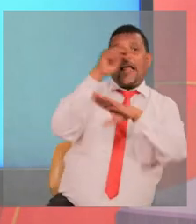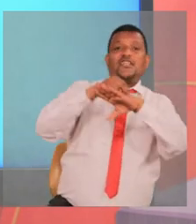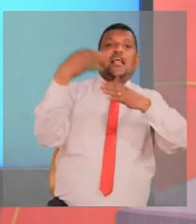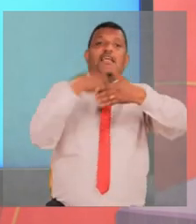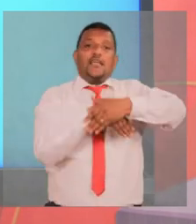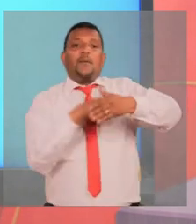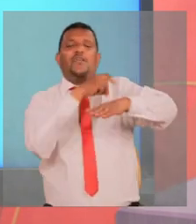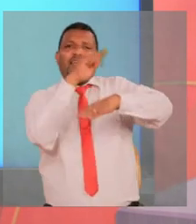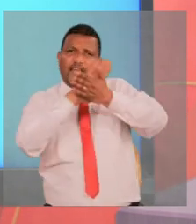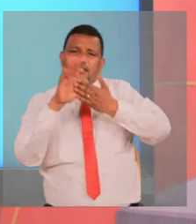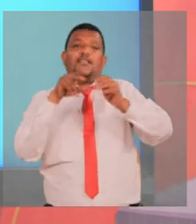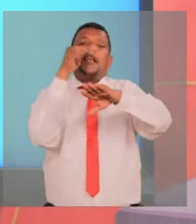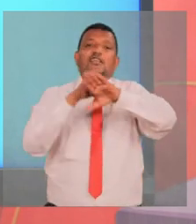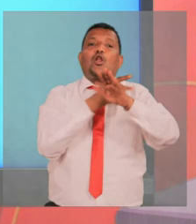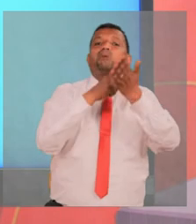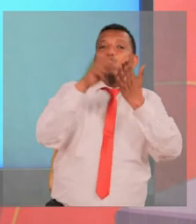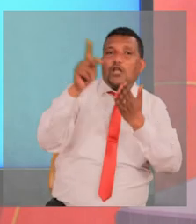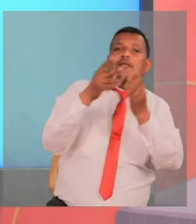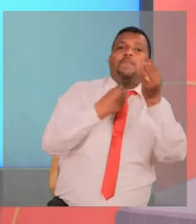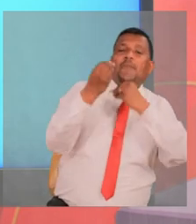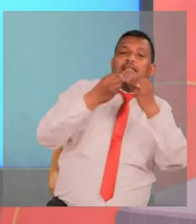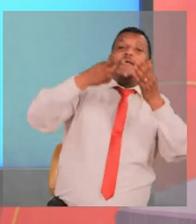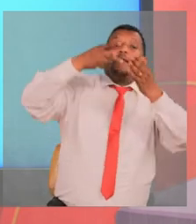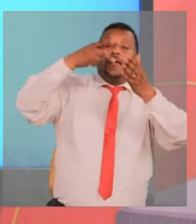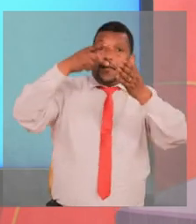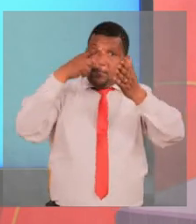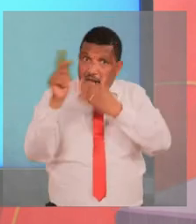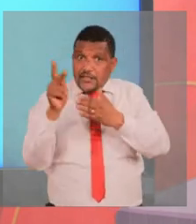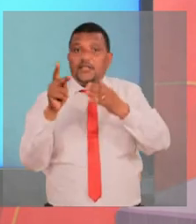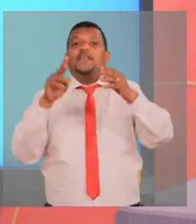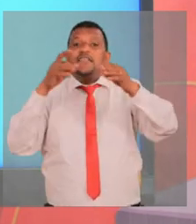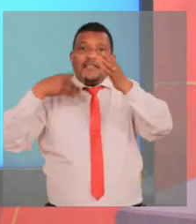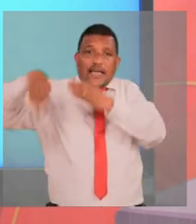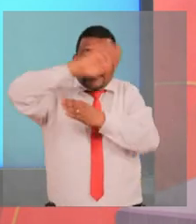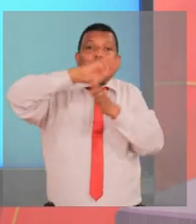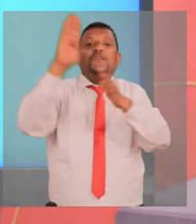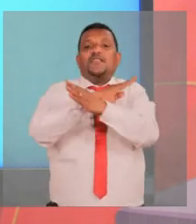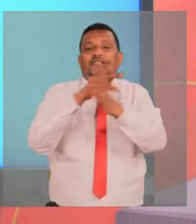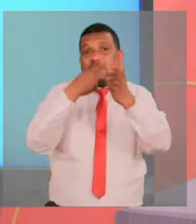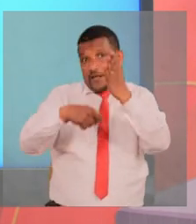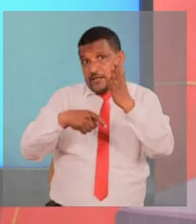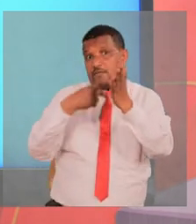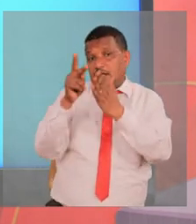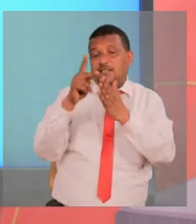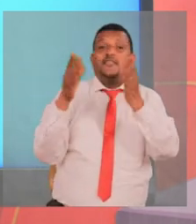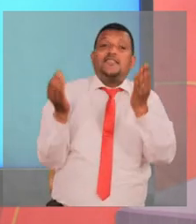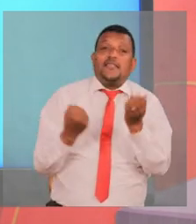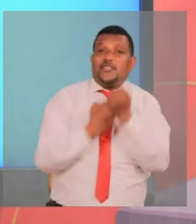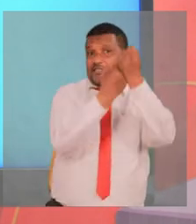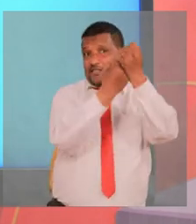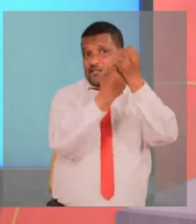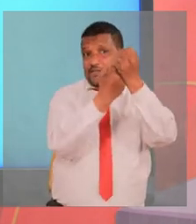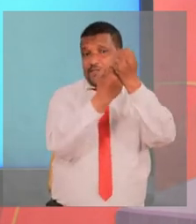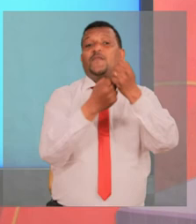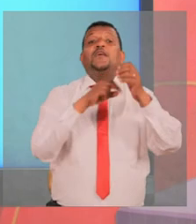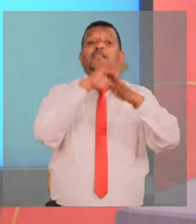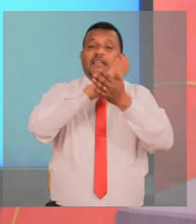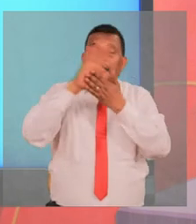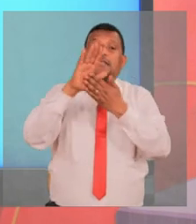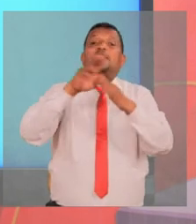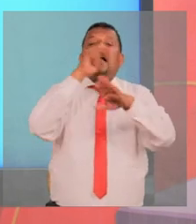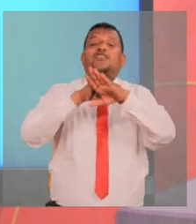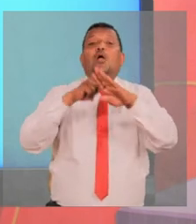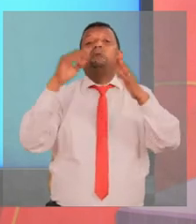प्रोडक्ट्स मार्केट प्राइस - न प्लस नर्सेज ट्विटर ने घटनास्थल प्रोडक्ट्स मार्केट